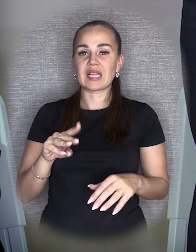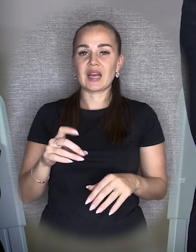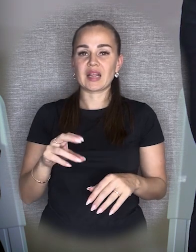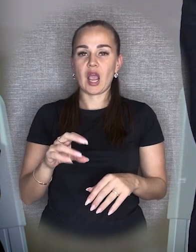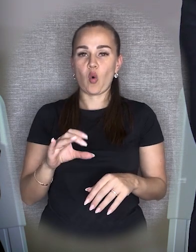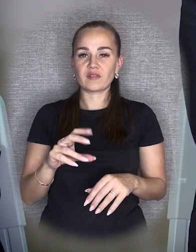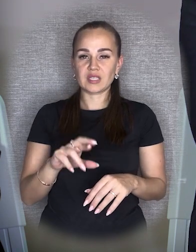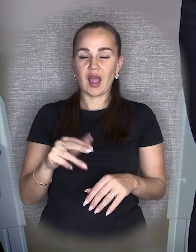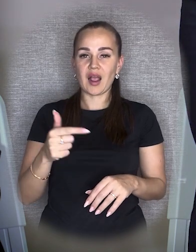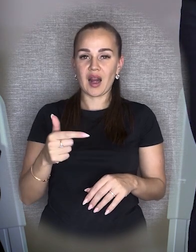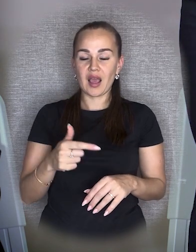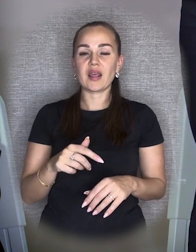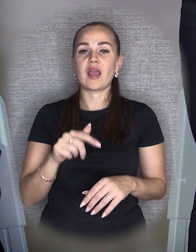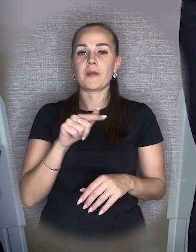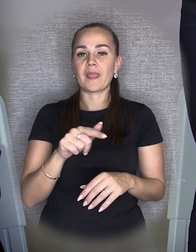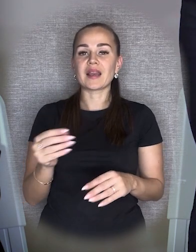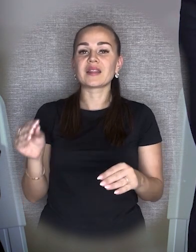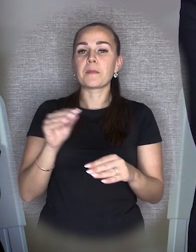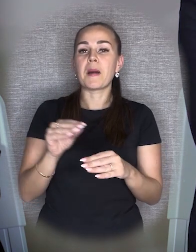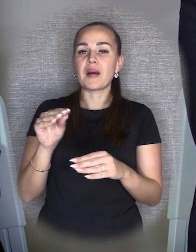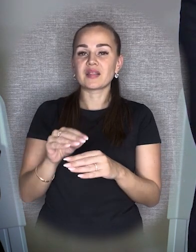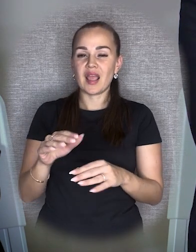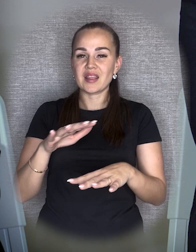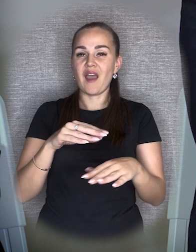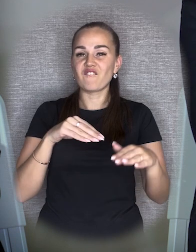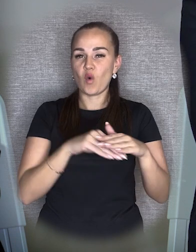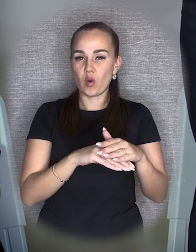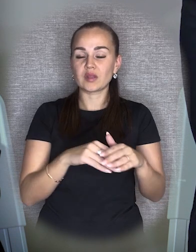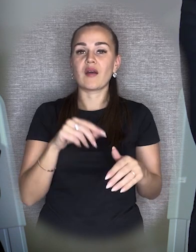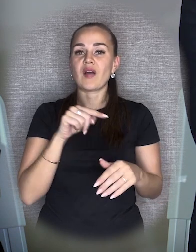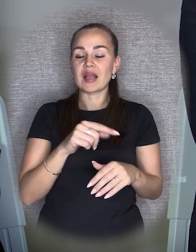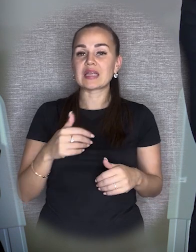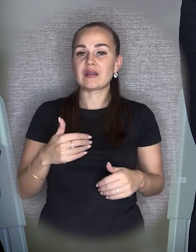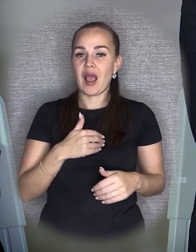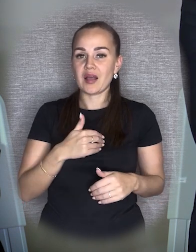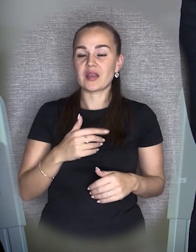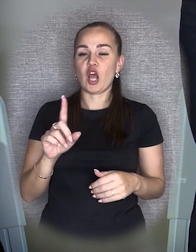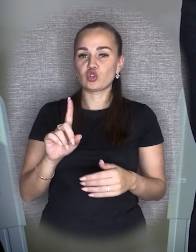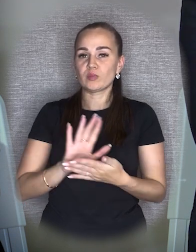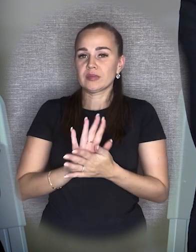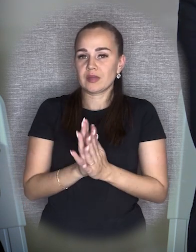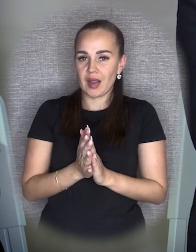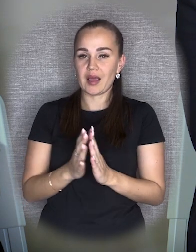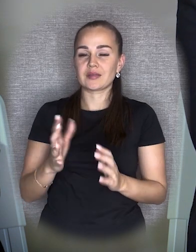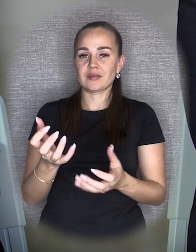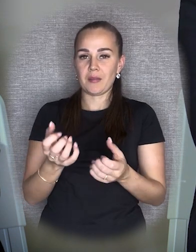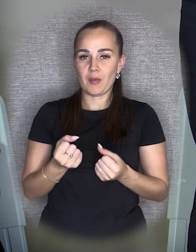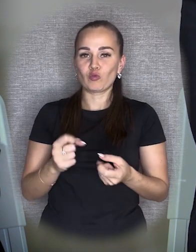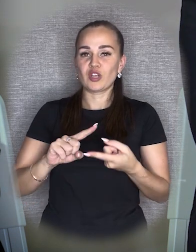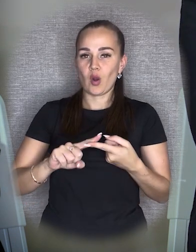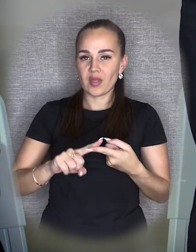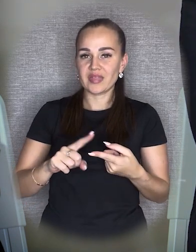числе, если говорить о пополнении фондов, направлена и на то, чтобы как можно более тесно